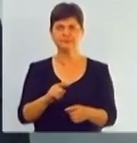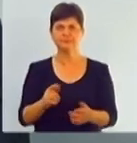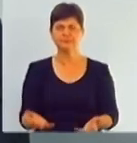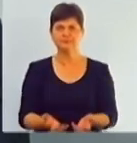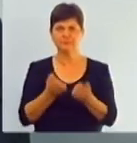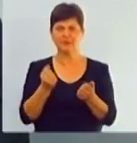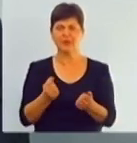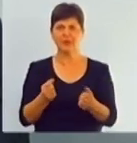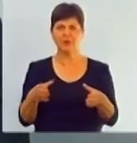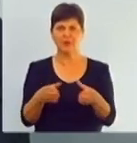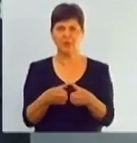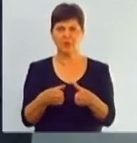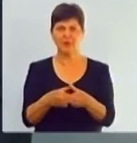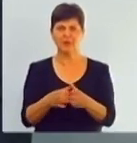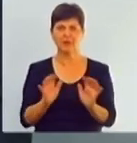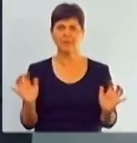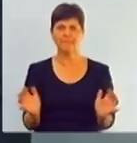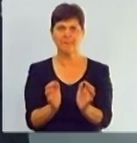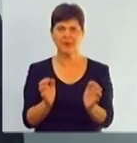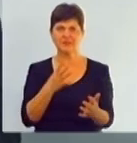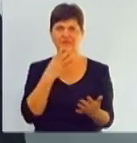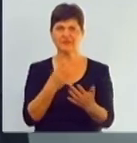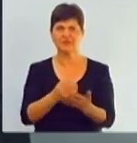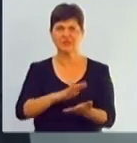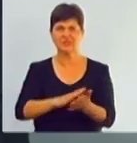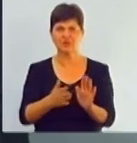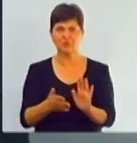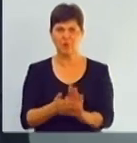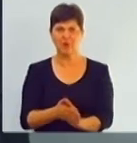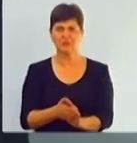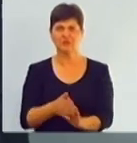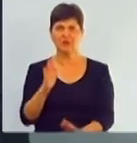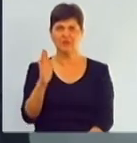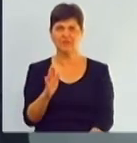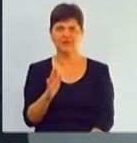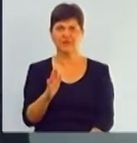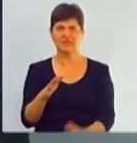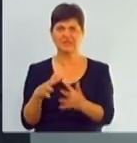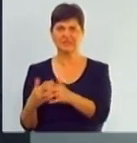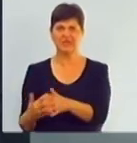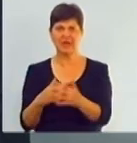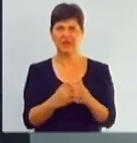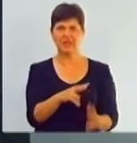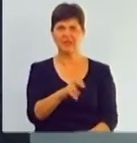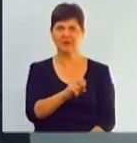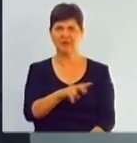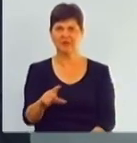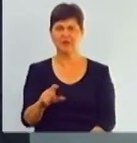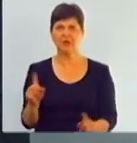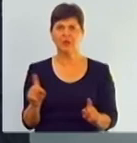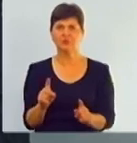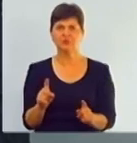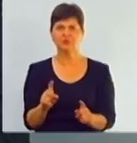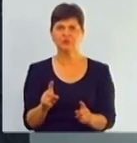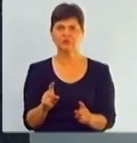команд, громади, які дбають про ситуацію в своїх населених пунктах. Щодо, у нас